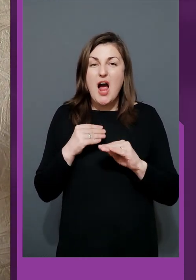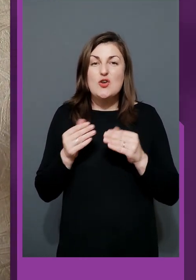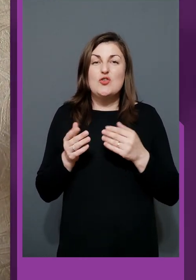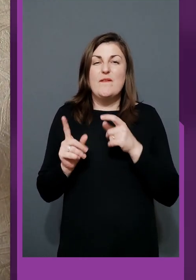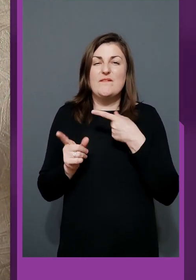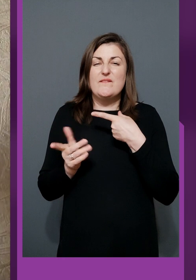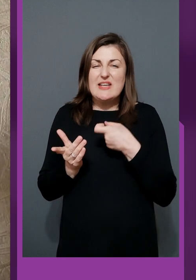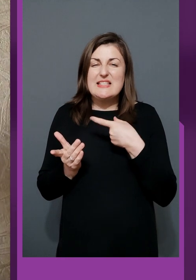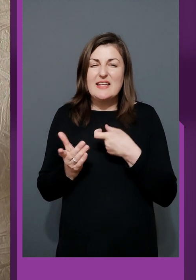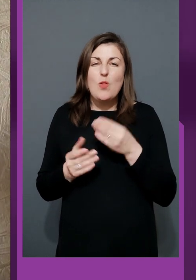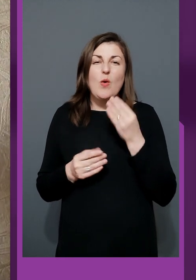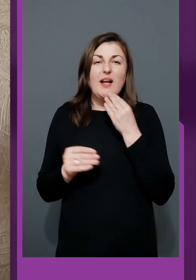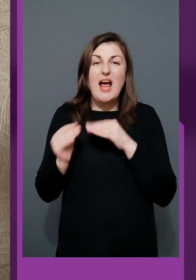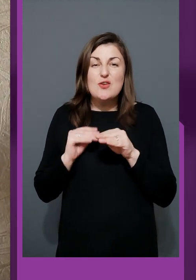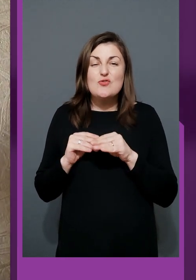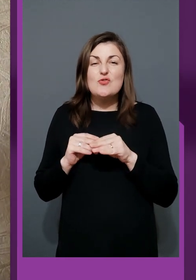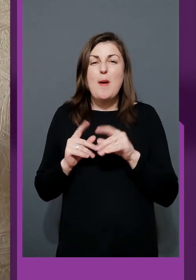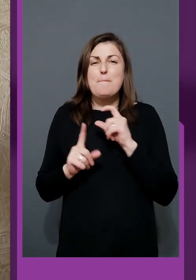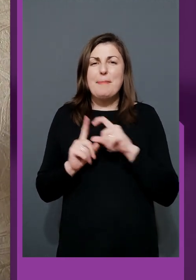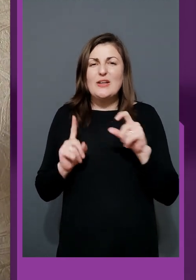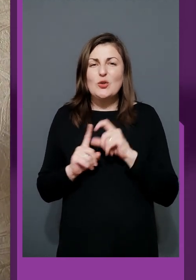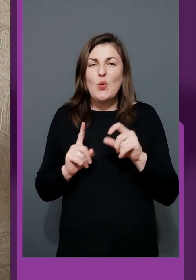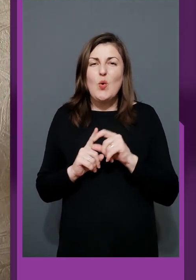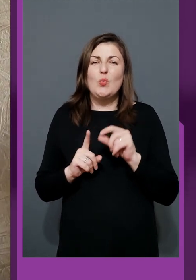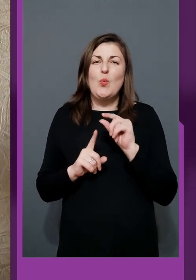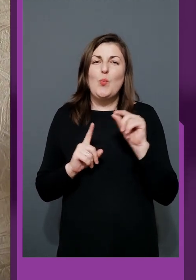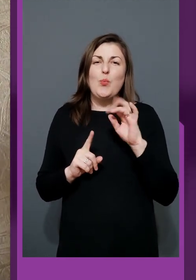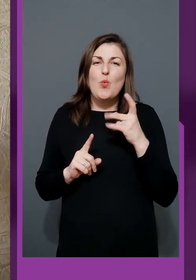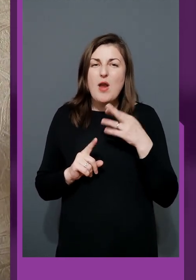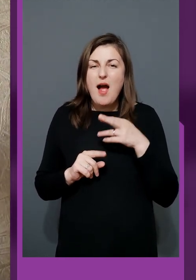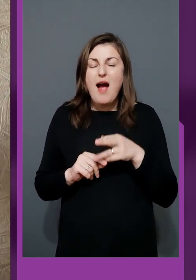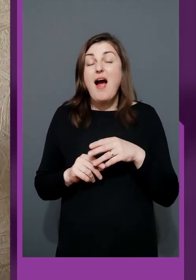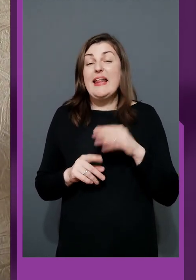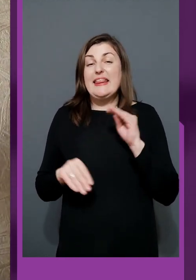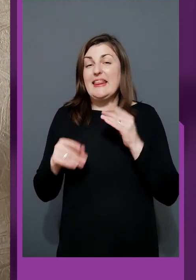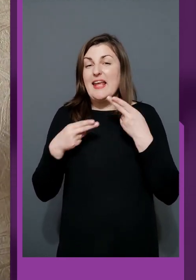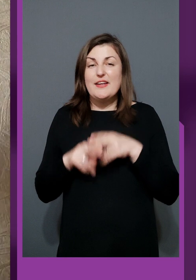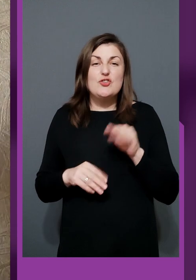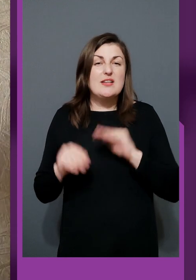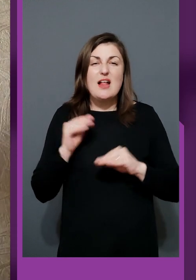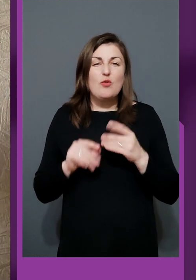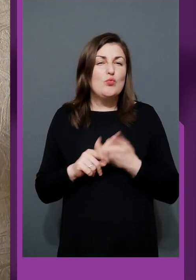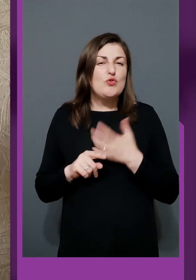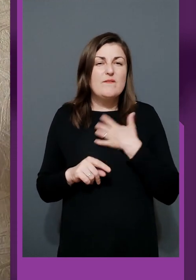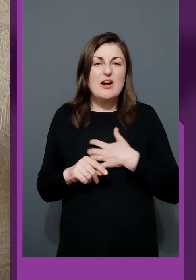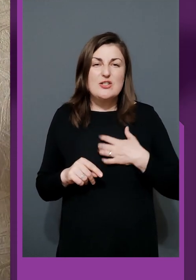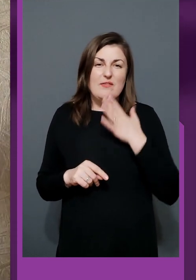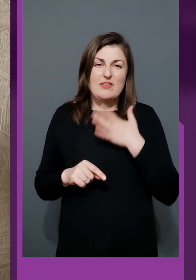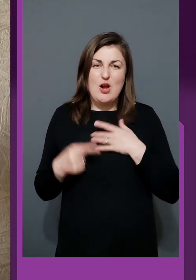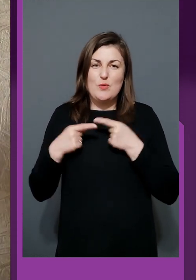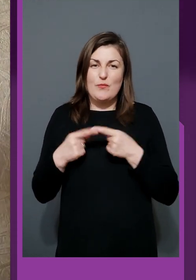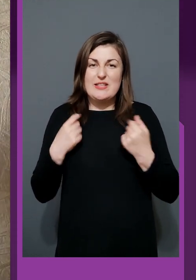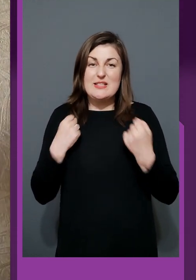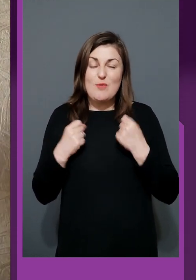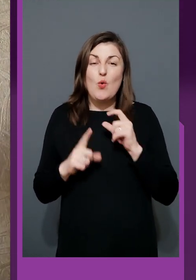відстрілу кращого патрону пульки бох технічна складова дуже важлива у нашому виді